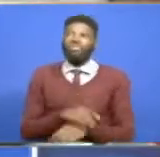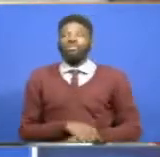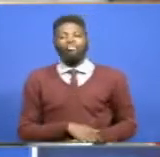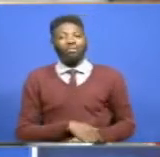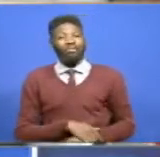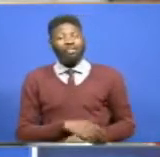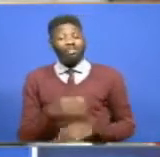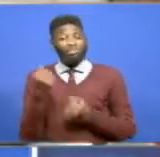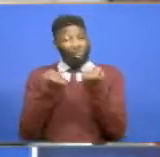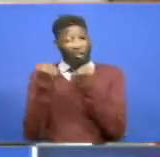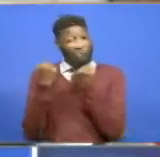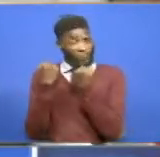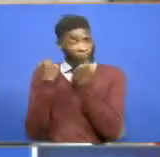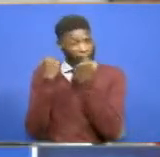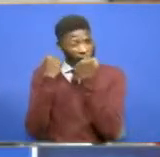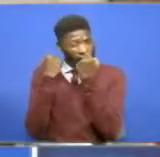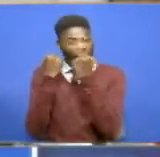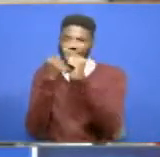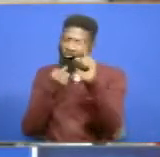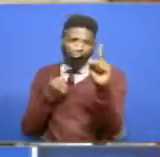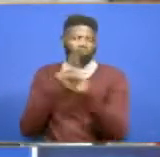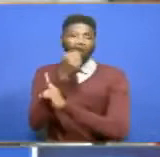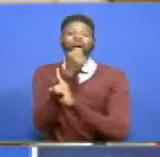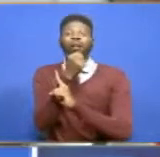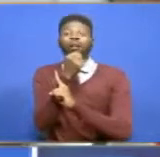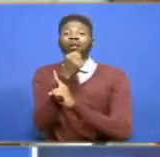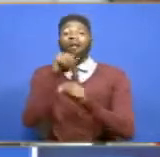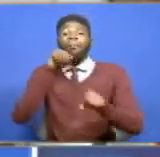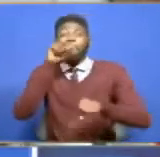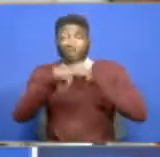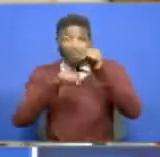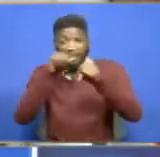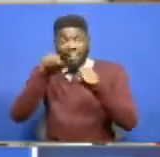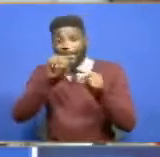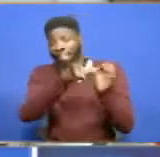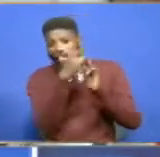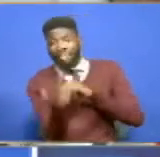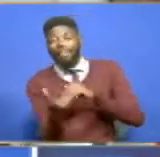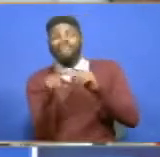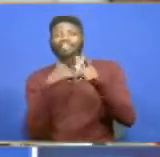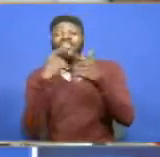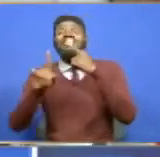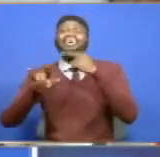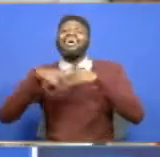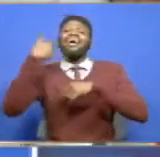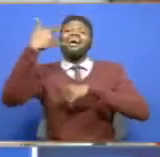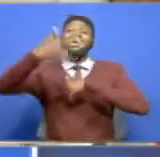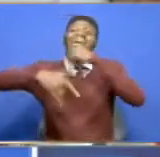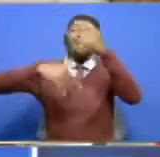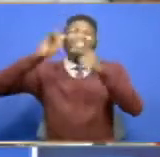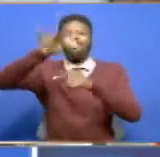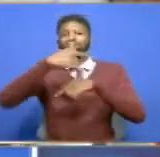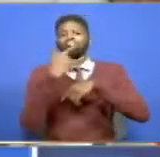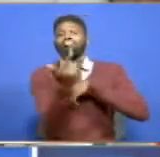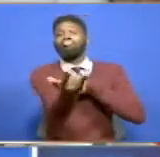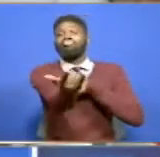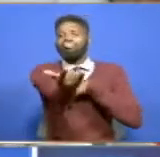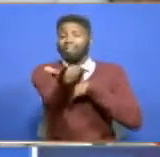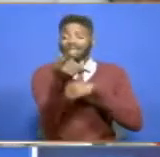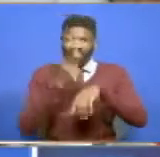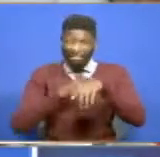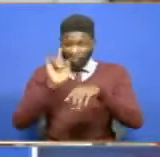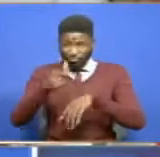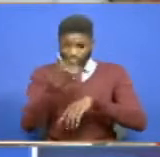imemchota. Baisikeli ikaaguka hapo, ikamrusha mbele. Ikaenda mahali aliaguka, ikaenda